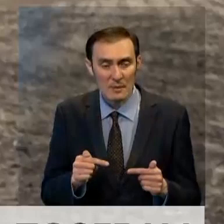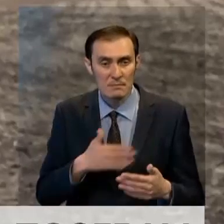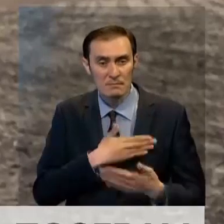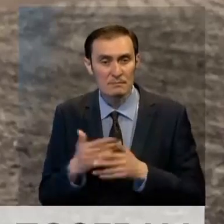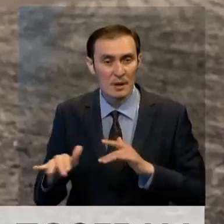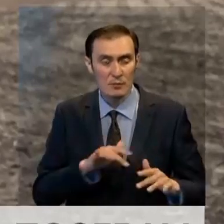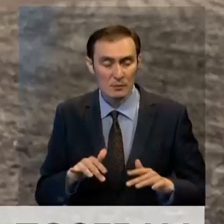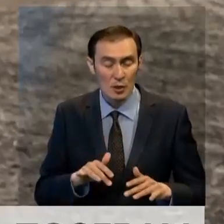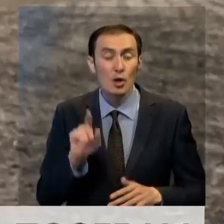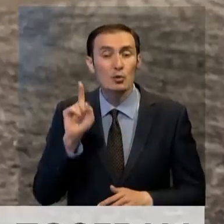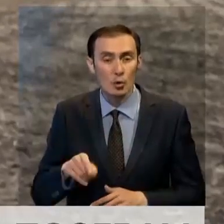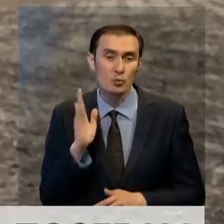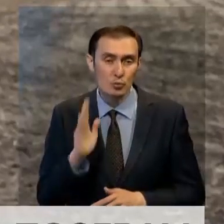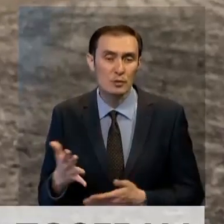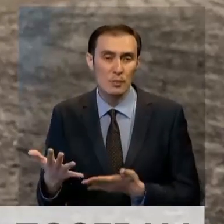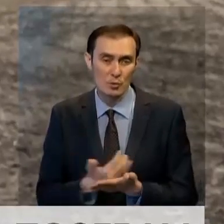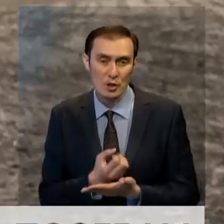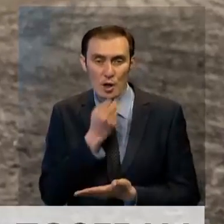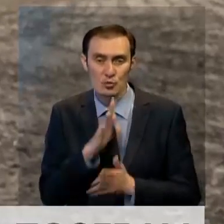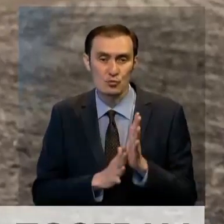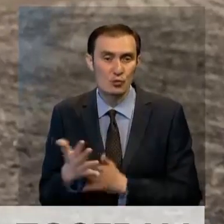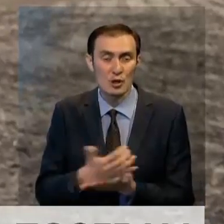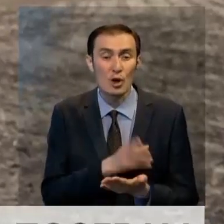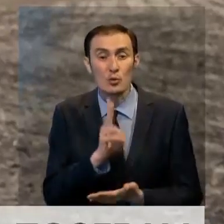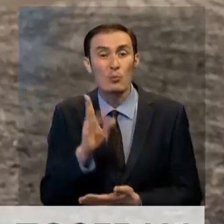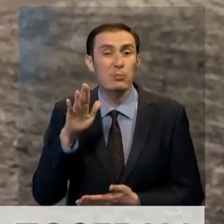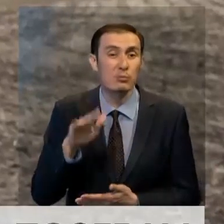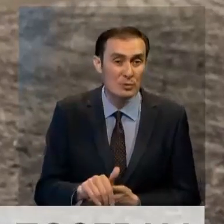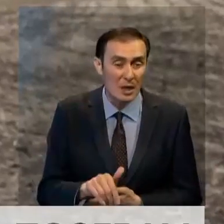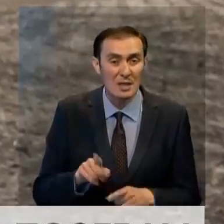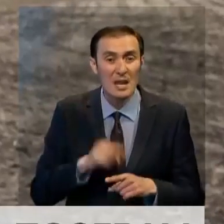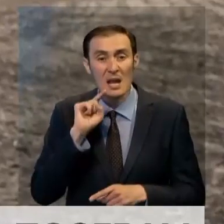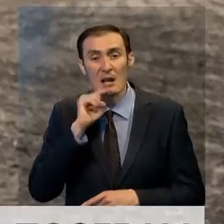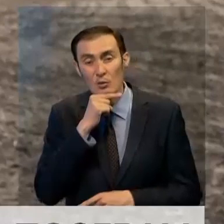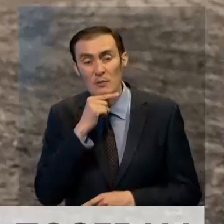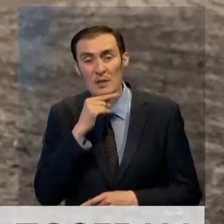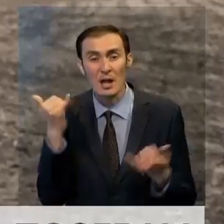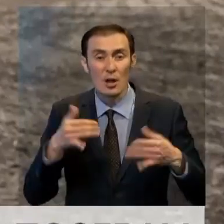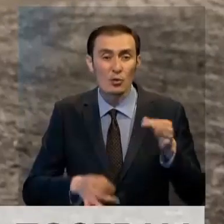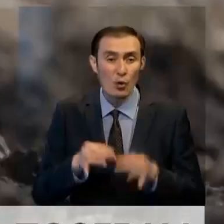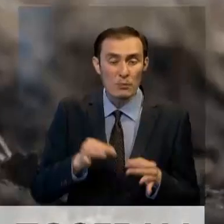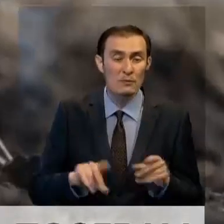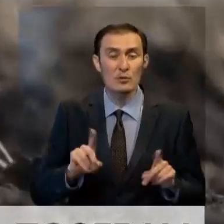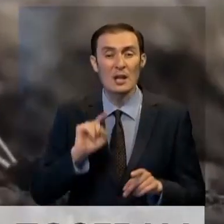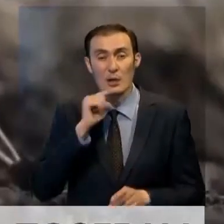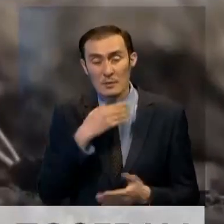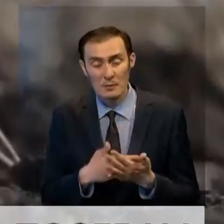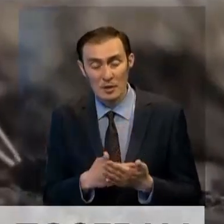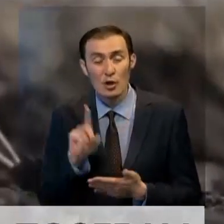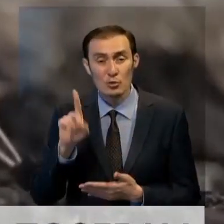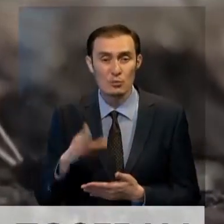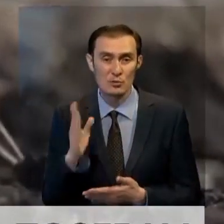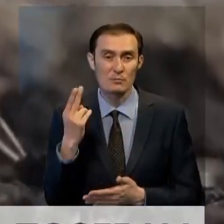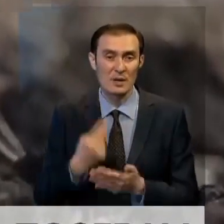проводит, тот и будет, тот получит урожай. Кто, конечно, пропускает или там экономит на топливе, там, на чем-то, да, тот и